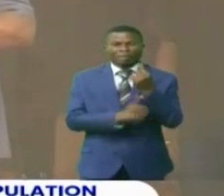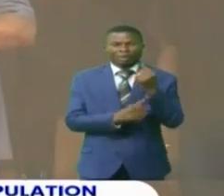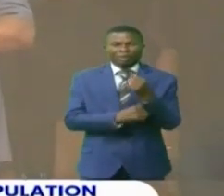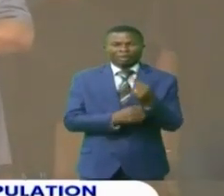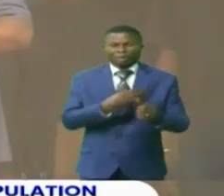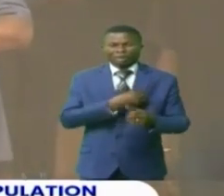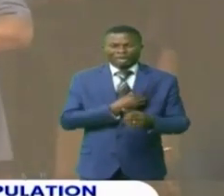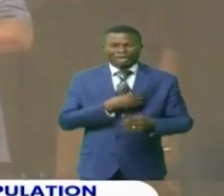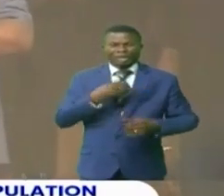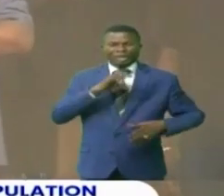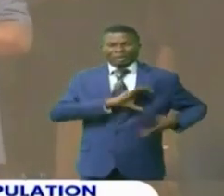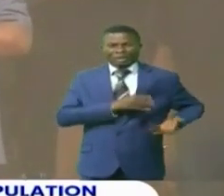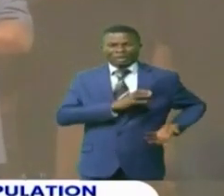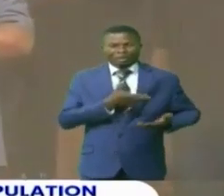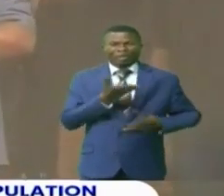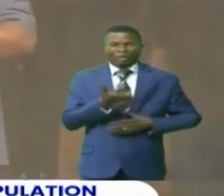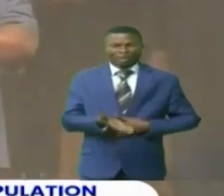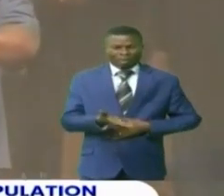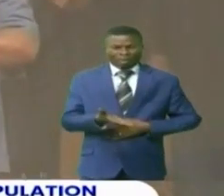bato ya motema likunya